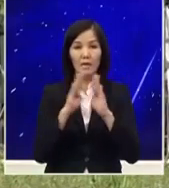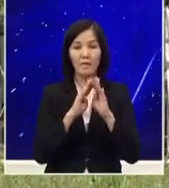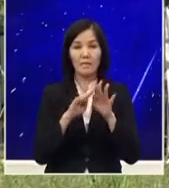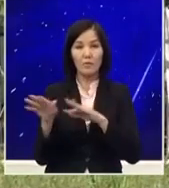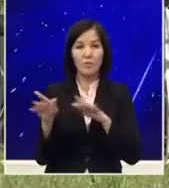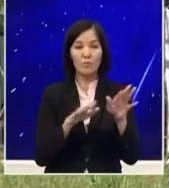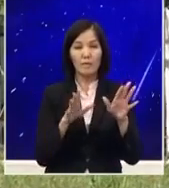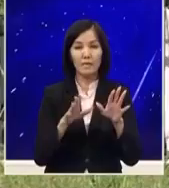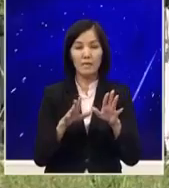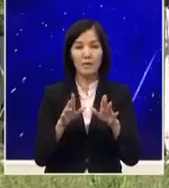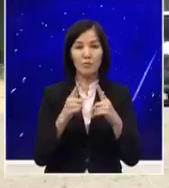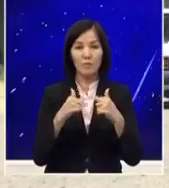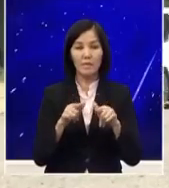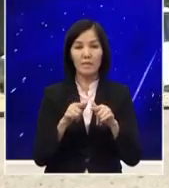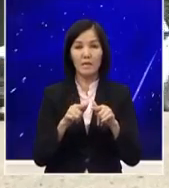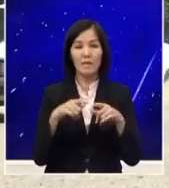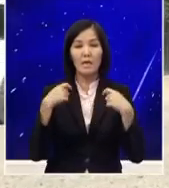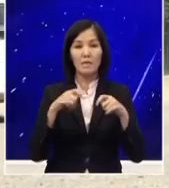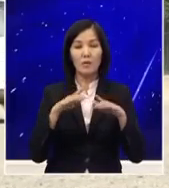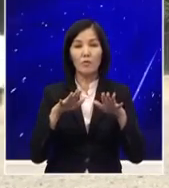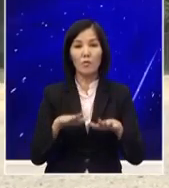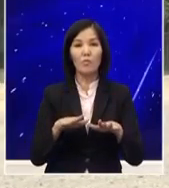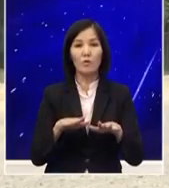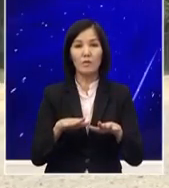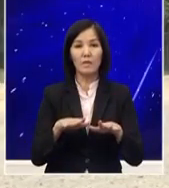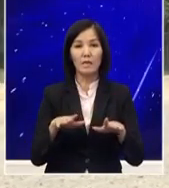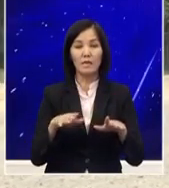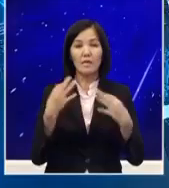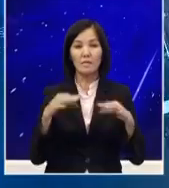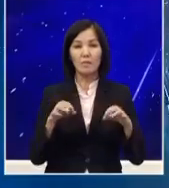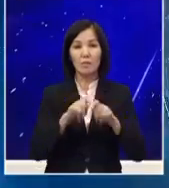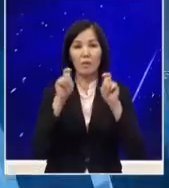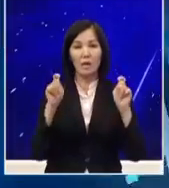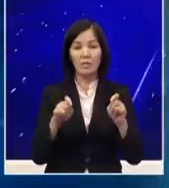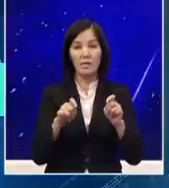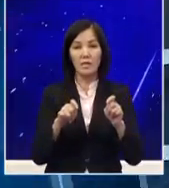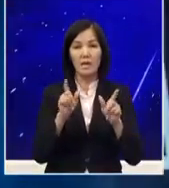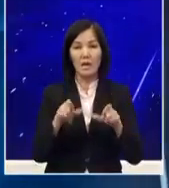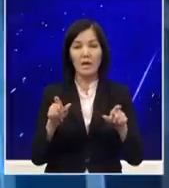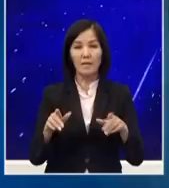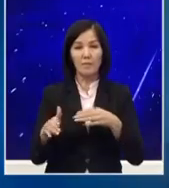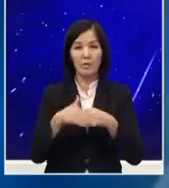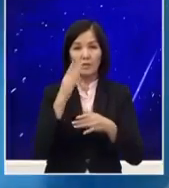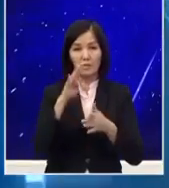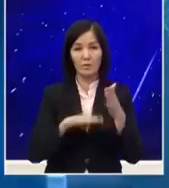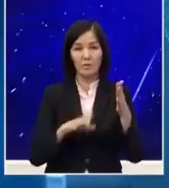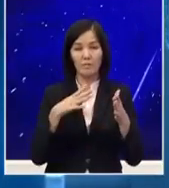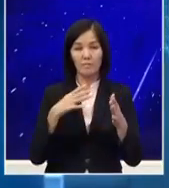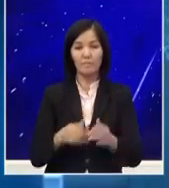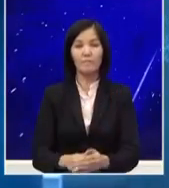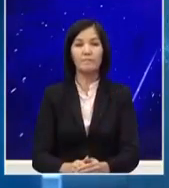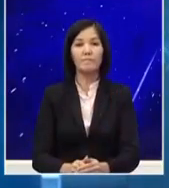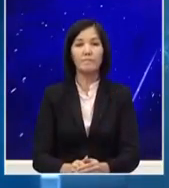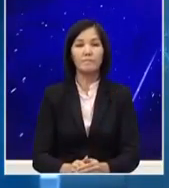шараларды ұйымдастырғандар мен сауда орындарын заңсыз ашқандар бар. Әмина Құдайберген, Айдос Қалиев, Жетісу арнасы,